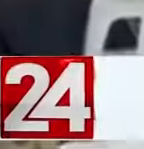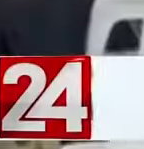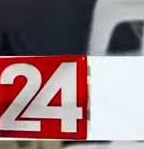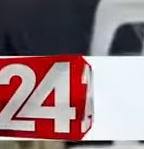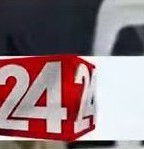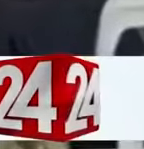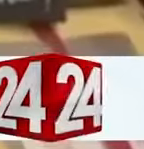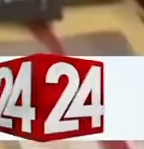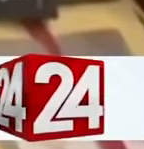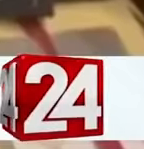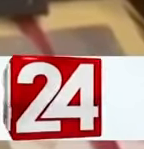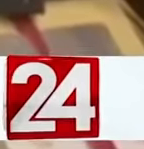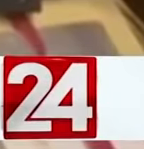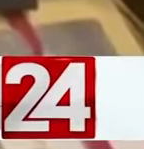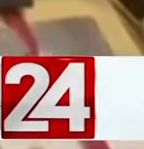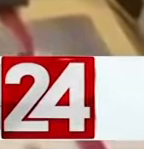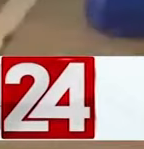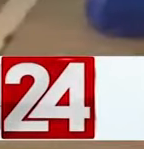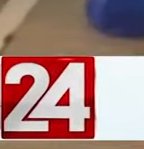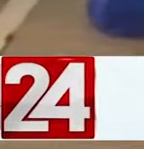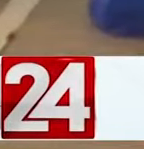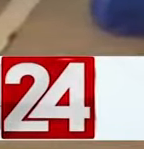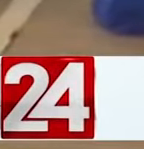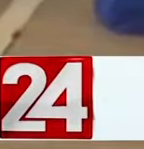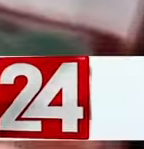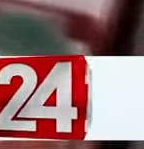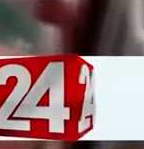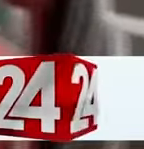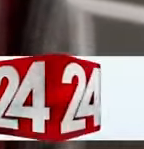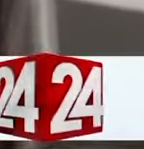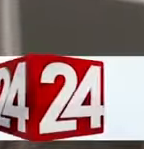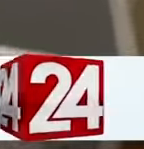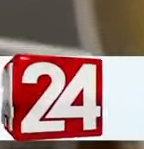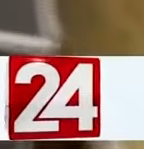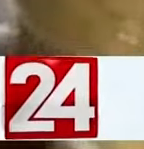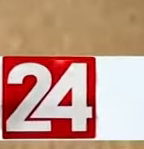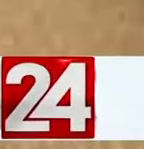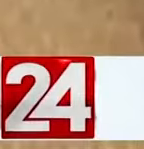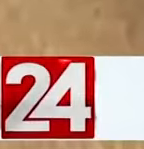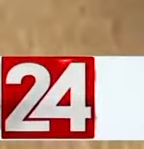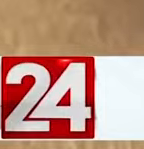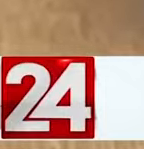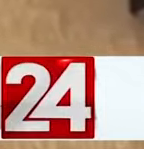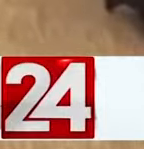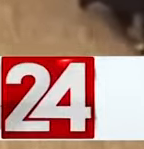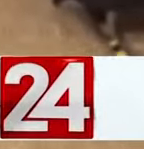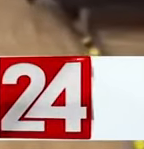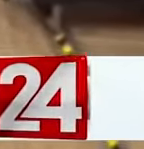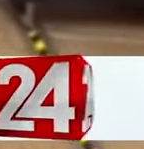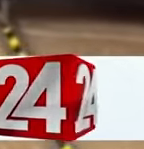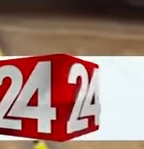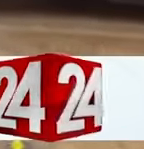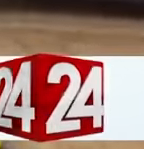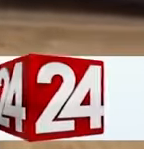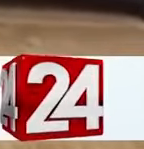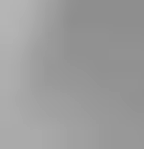Ang long weekend holiday gawing sulit at makabuluhan sa binuksang Noel Bazaar sa Alabang.